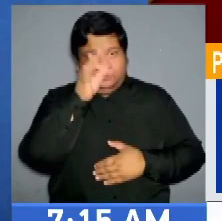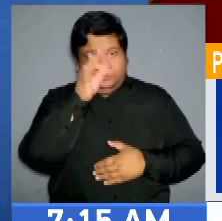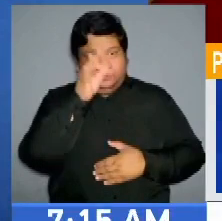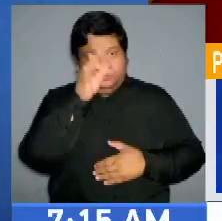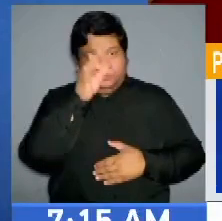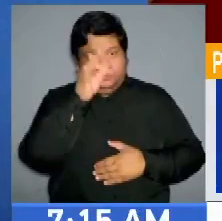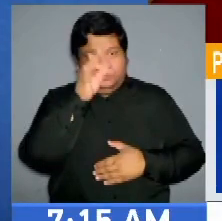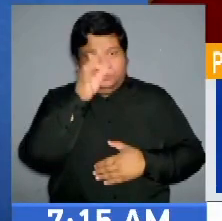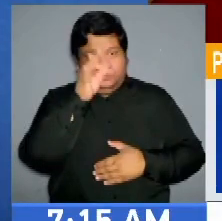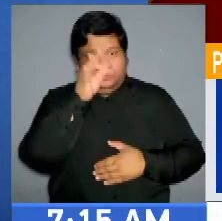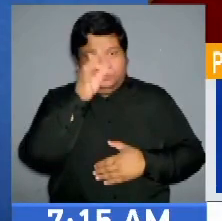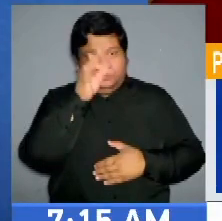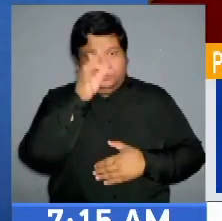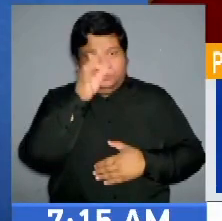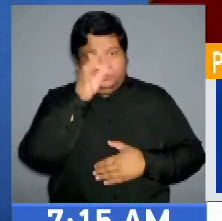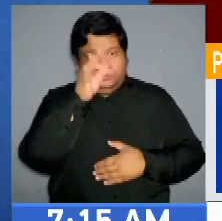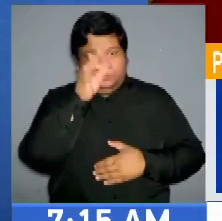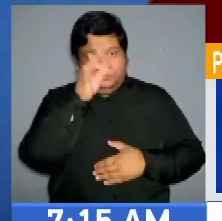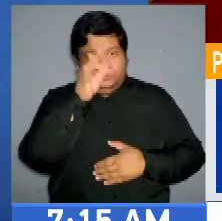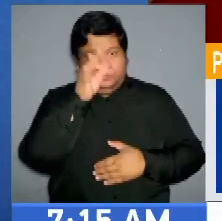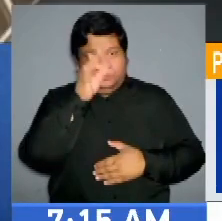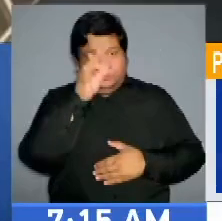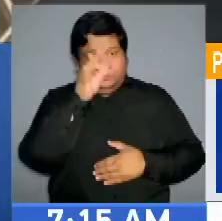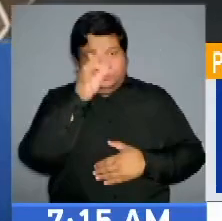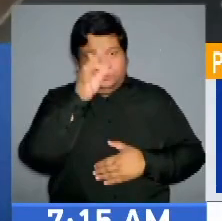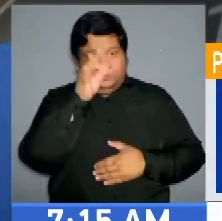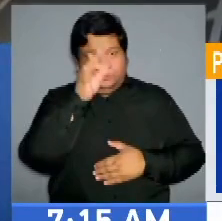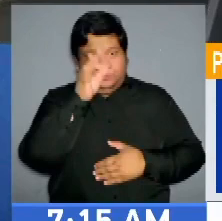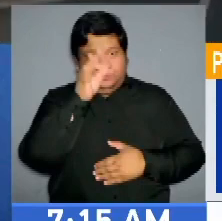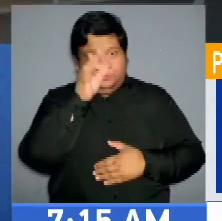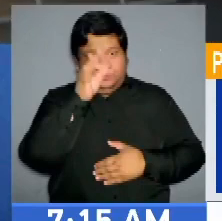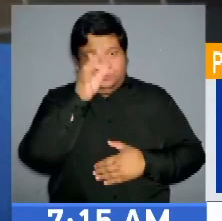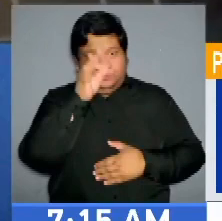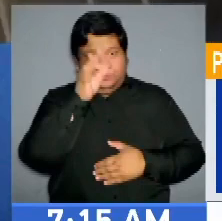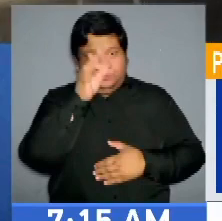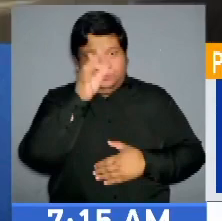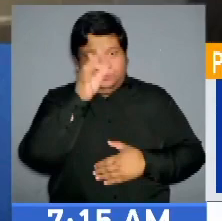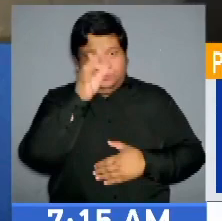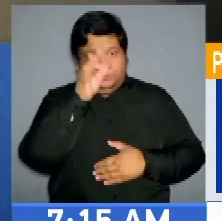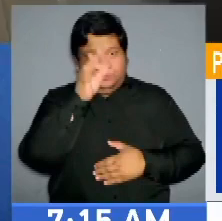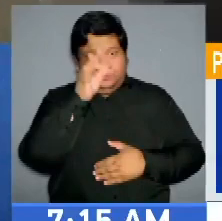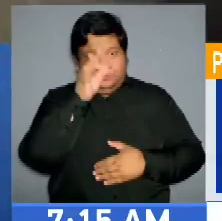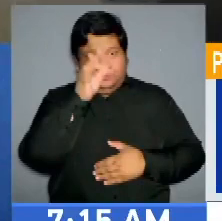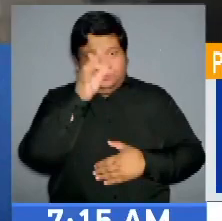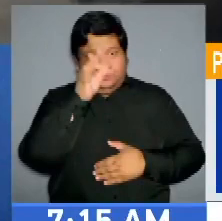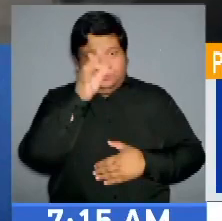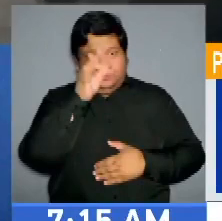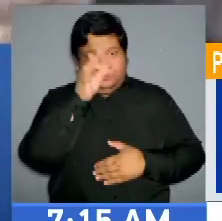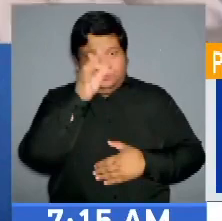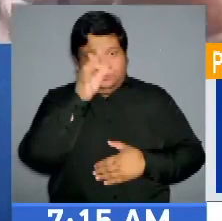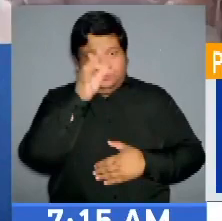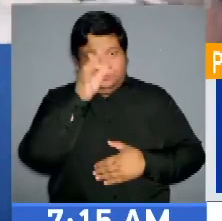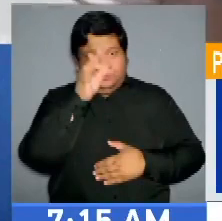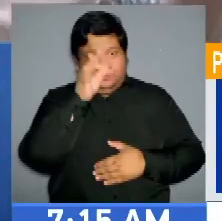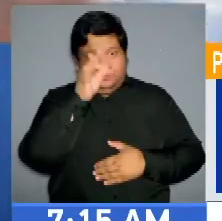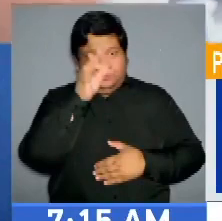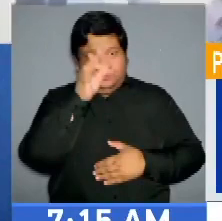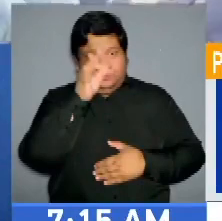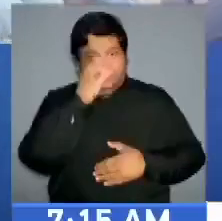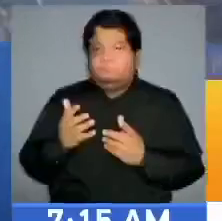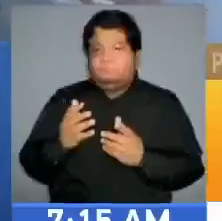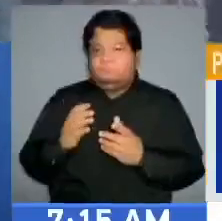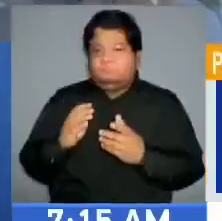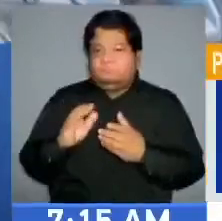na Filipino ayon sa manning agency. Mm-hmm. Kaya, well, kasama iba't ibang mga dayuhan.